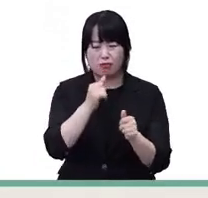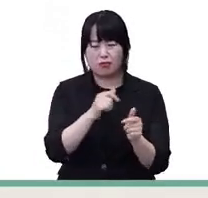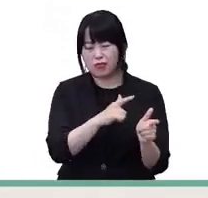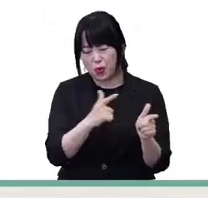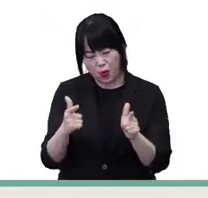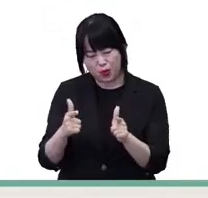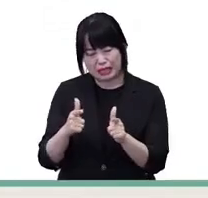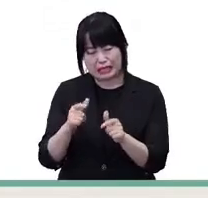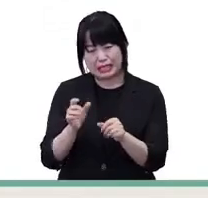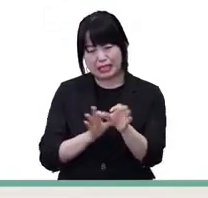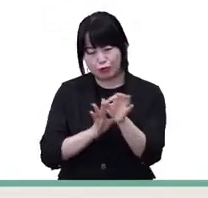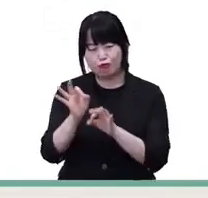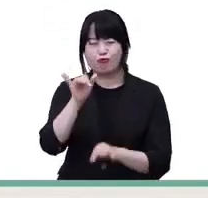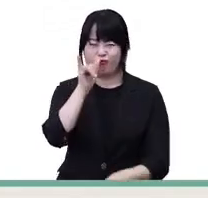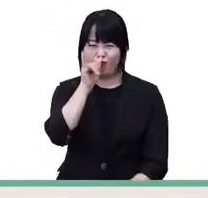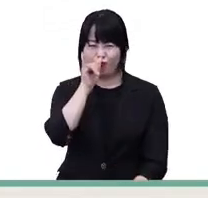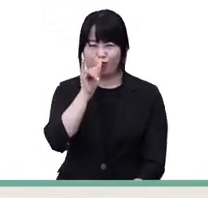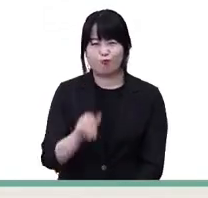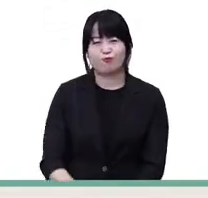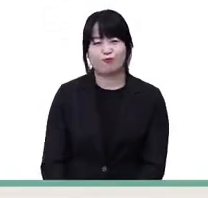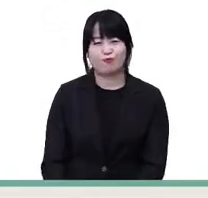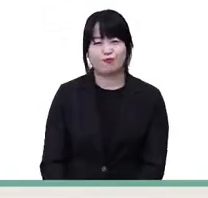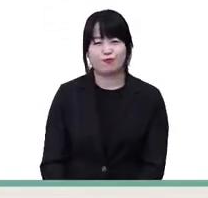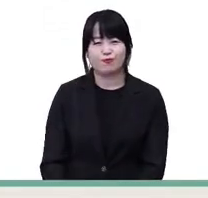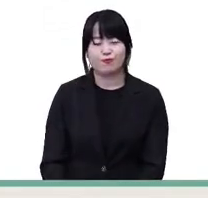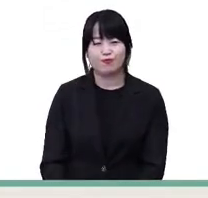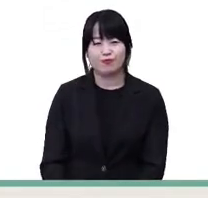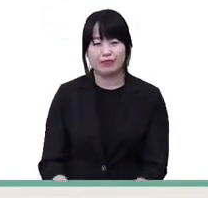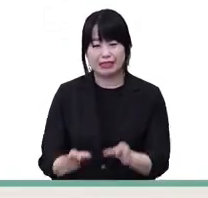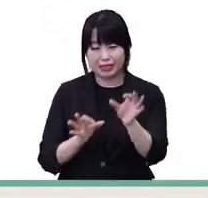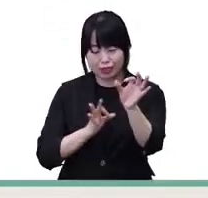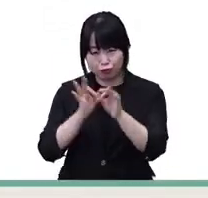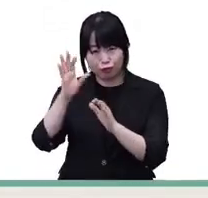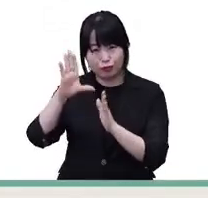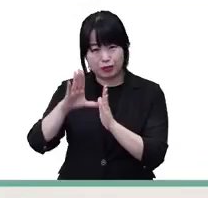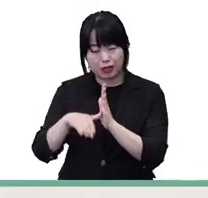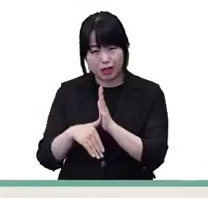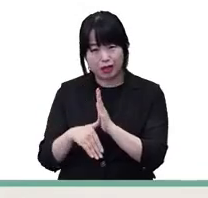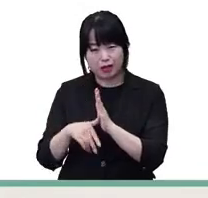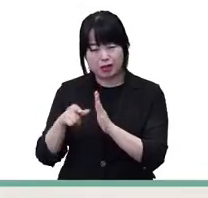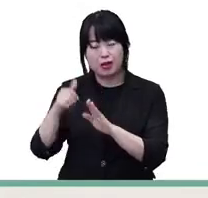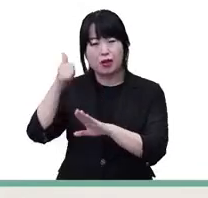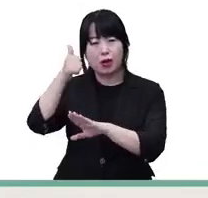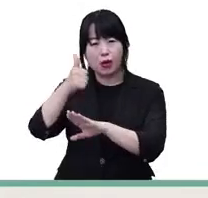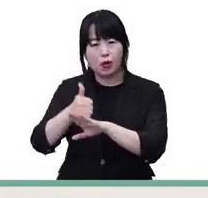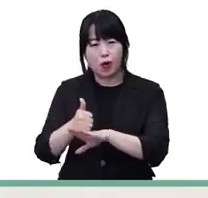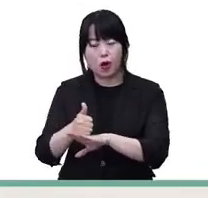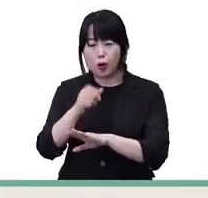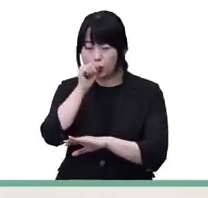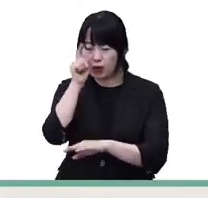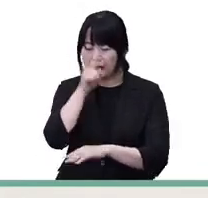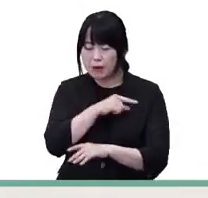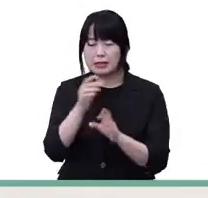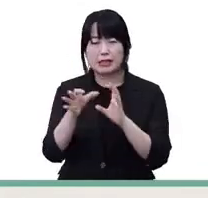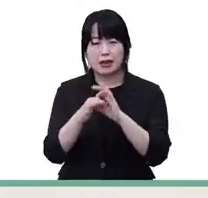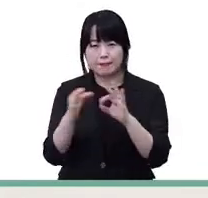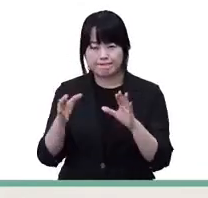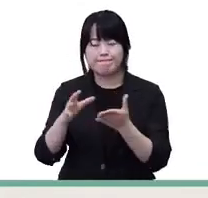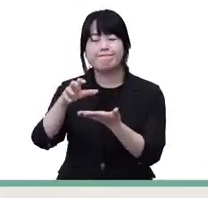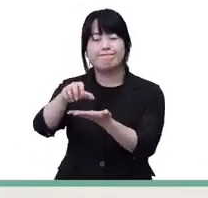누군가 했을 때, 그리고 그 실수를 했던 사람은 그걸로 인한 결과를 받아들이는 것.